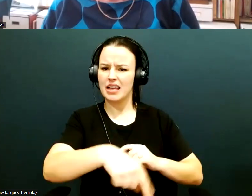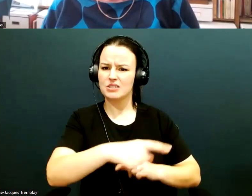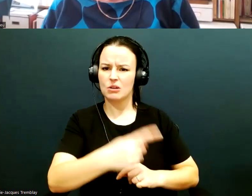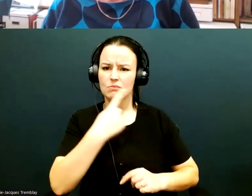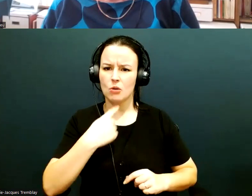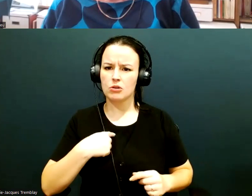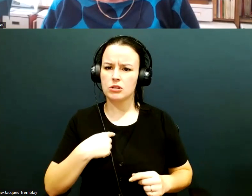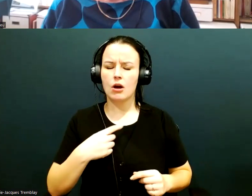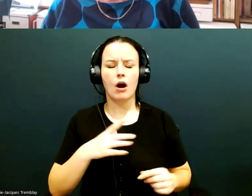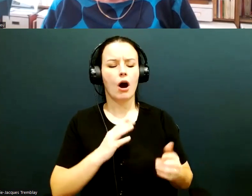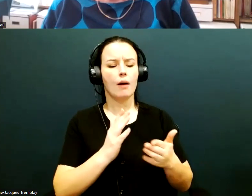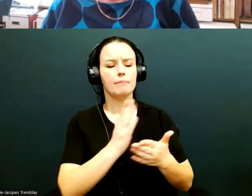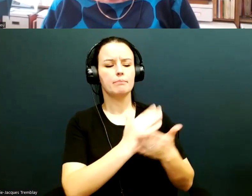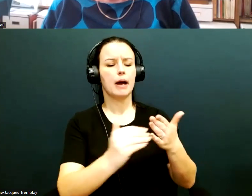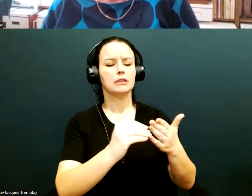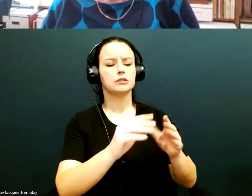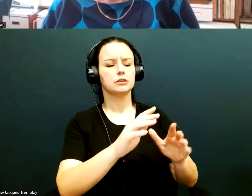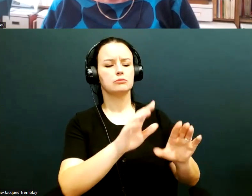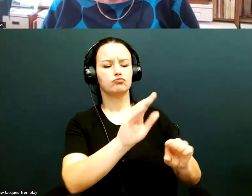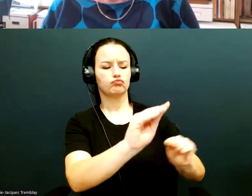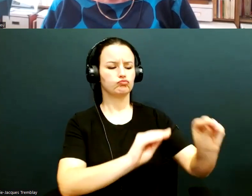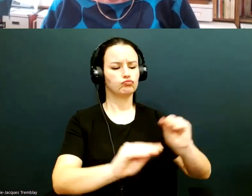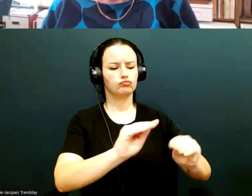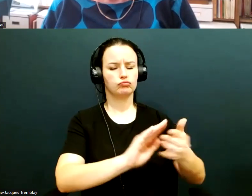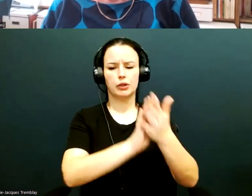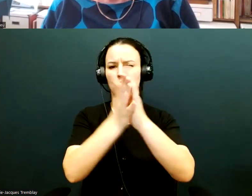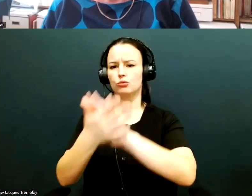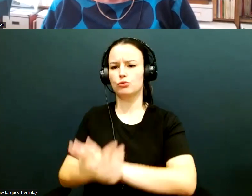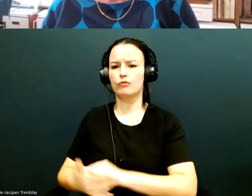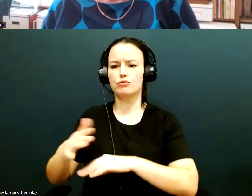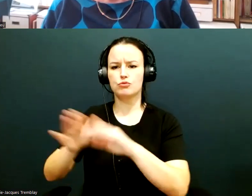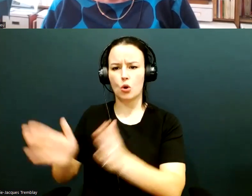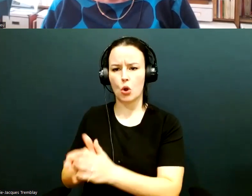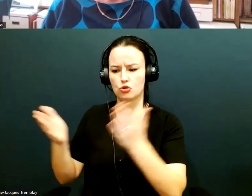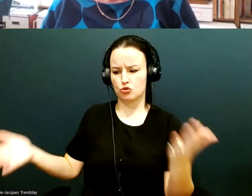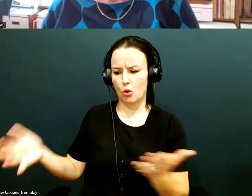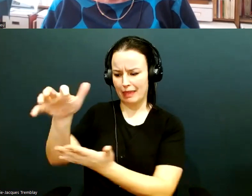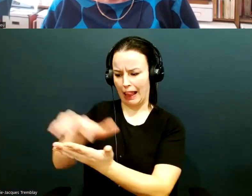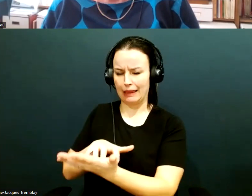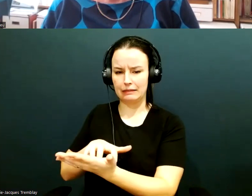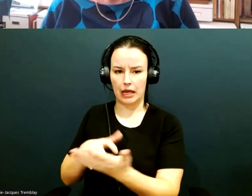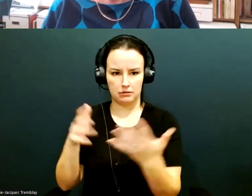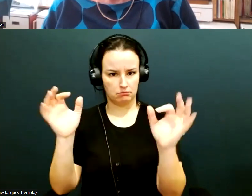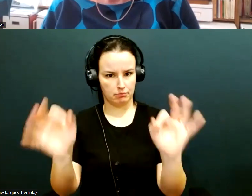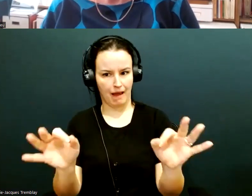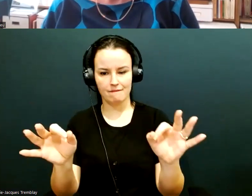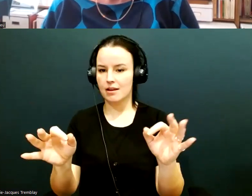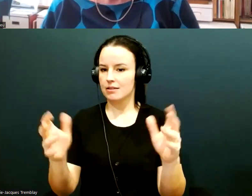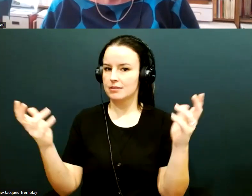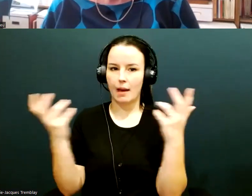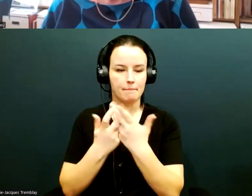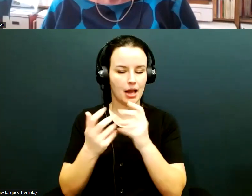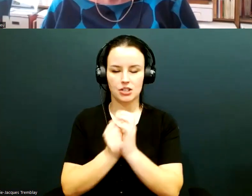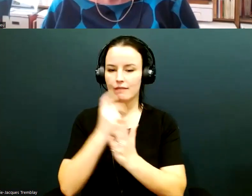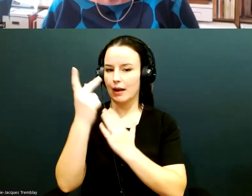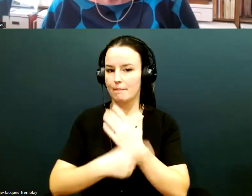j'ai pris des morceaux de ce qu'il y avait dans votre programme, puis j'en ai fait des articles dans notre journal. Est-ce que je peux faire ça? Bien, certainement, ça cadre dans l'idée du